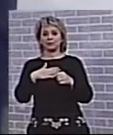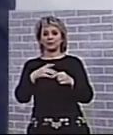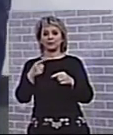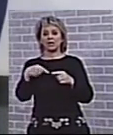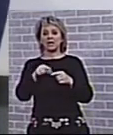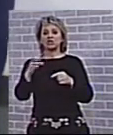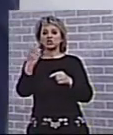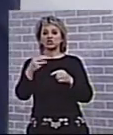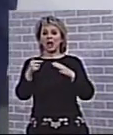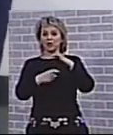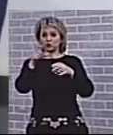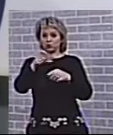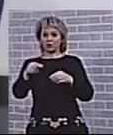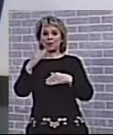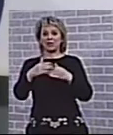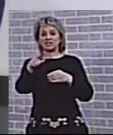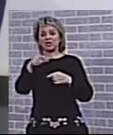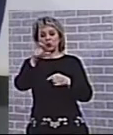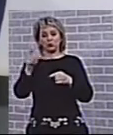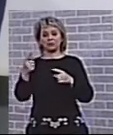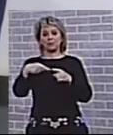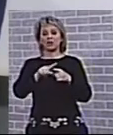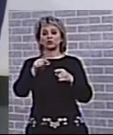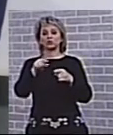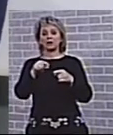угольная отрасль, шахтеры – это очень близкие люди, потому что